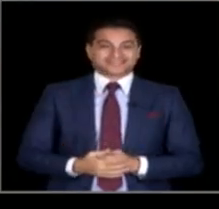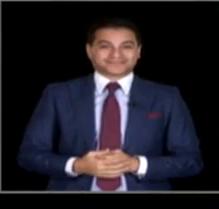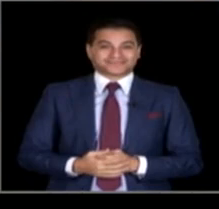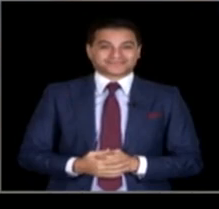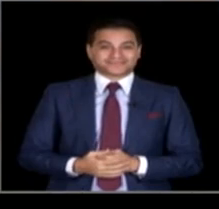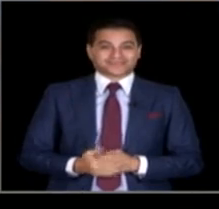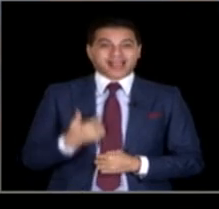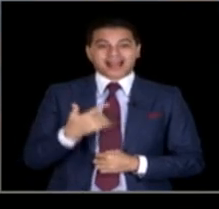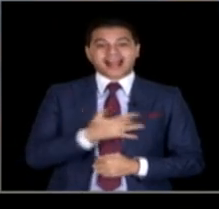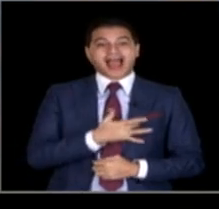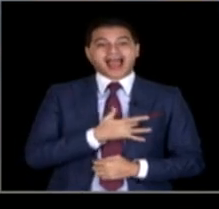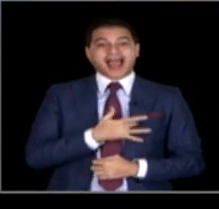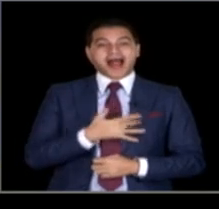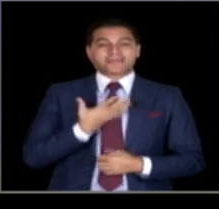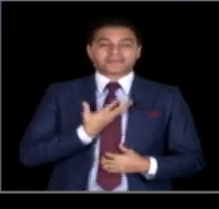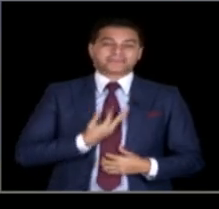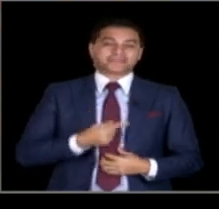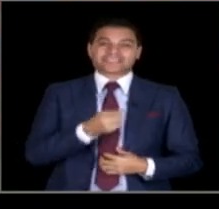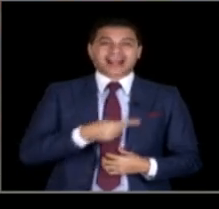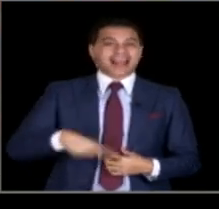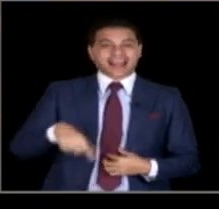أنا قلبي ما استريحكم.